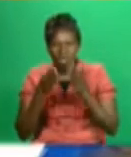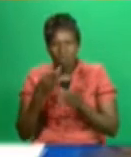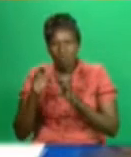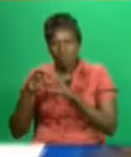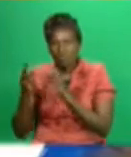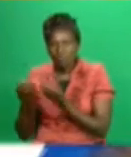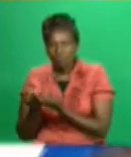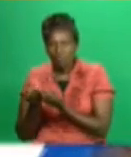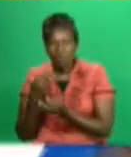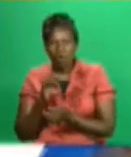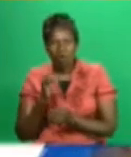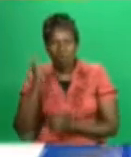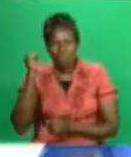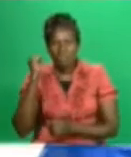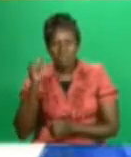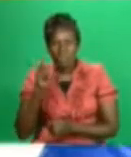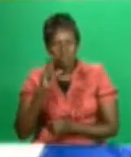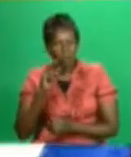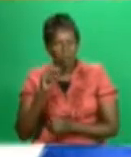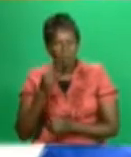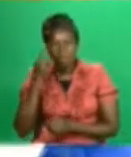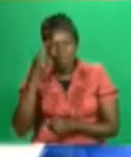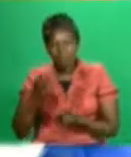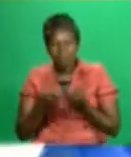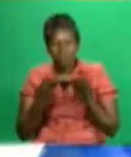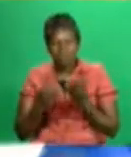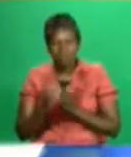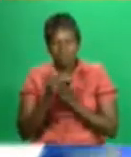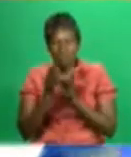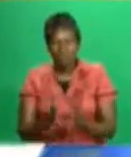kisiasa bali kwa uwezo wa kutoa uongozi bora. Jotham San, MBCI taarifa.